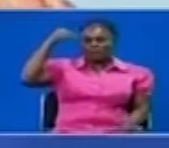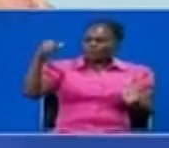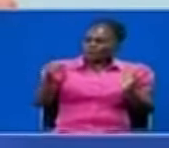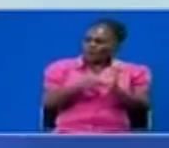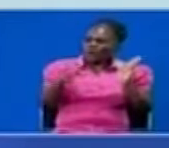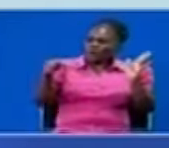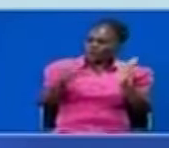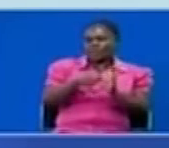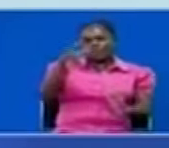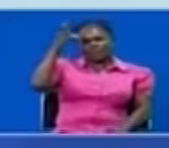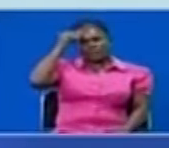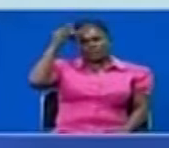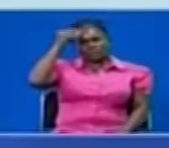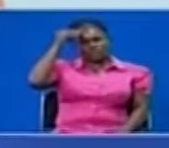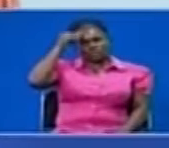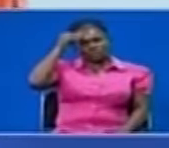ni masomo.